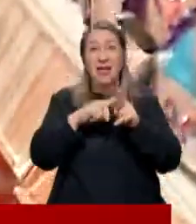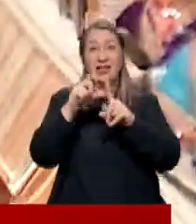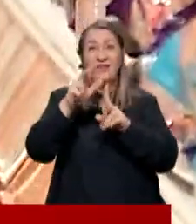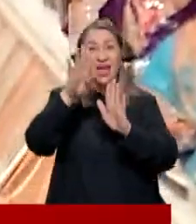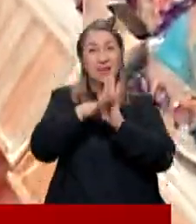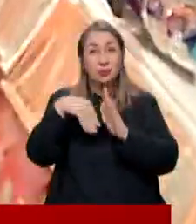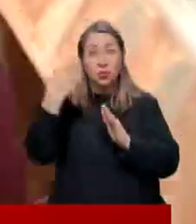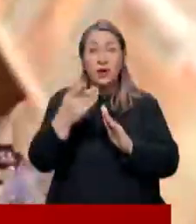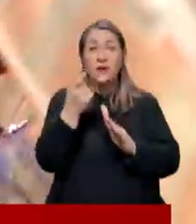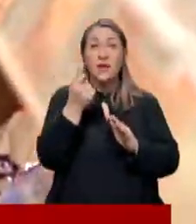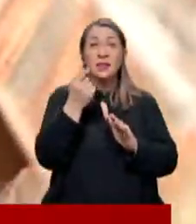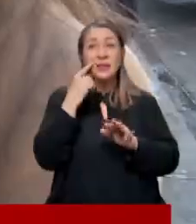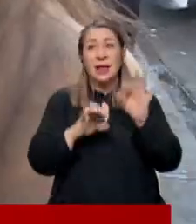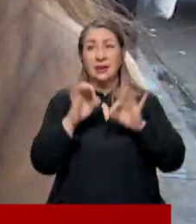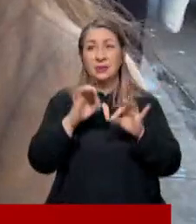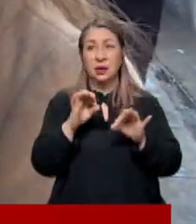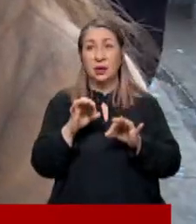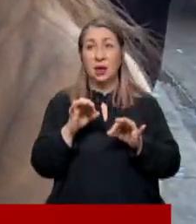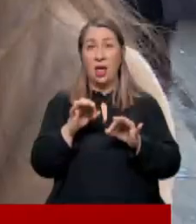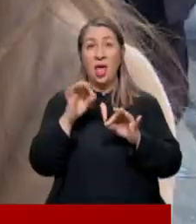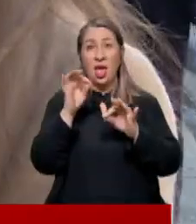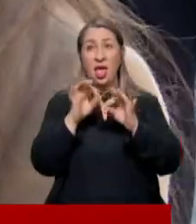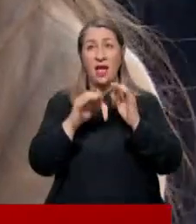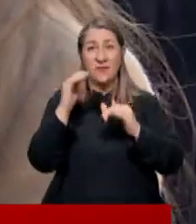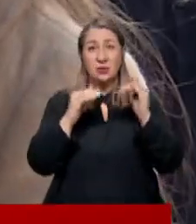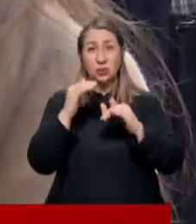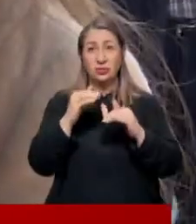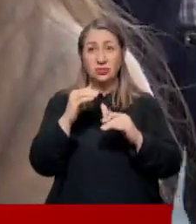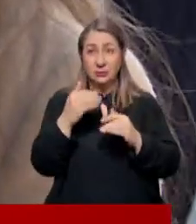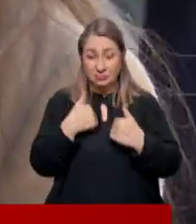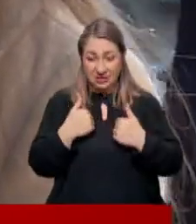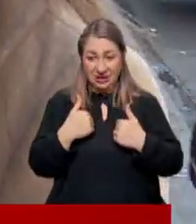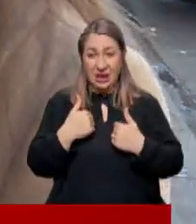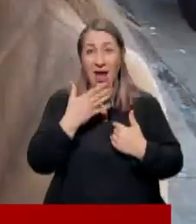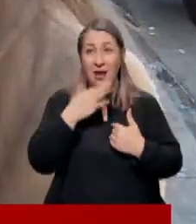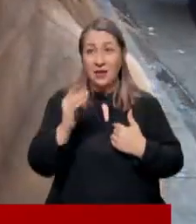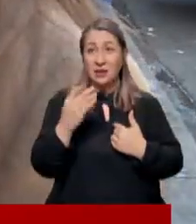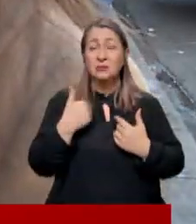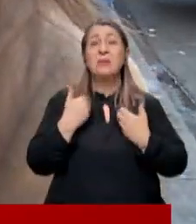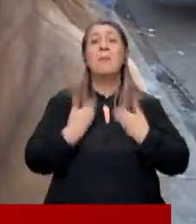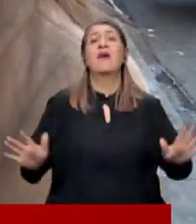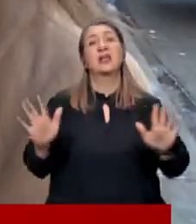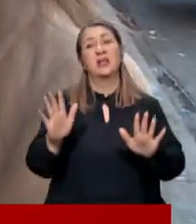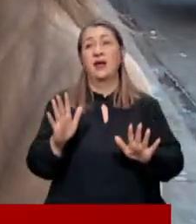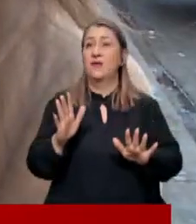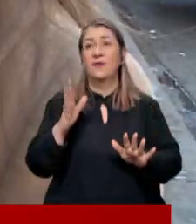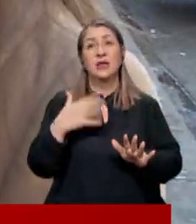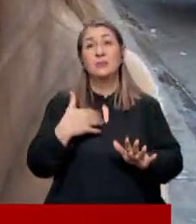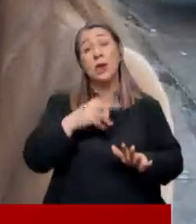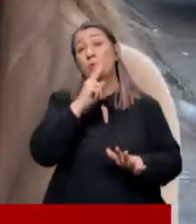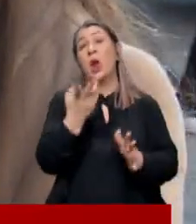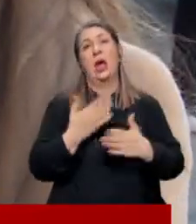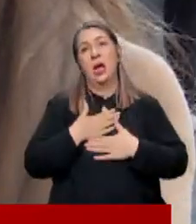indiriminden sonra fiyat denetiminde. Enflasyon timi hasıl biziz. Emeklileri anasını ağlattılar. Vallahi çok yazık,